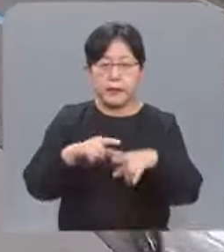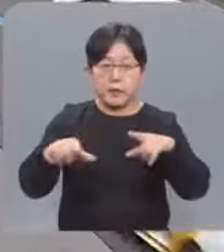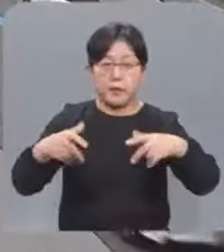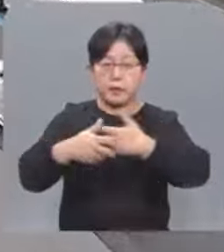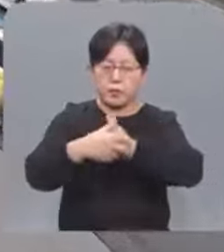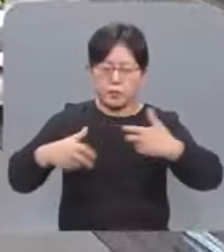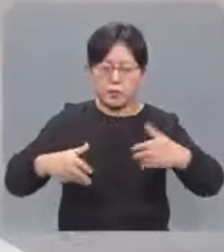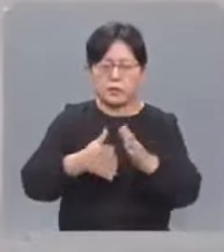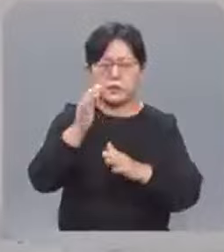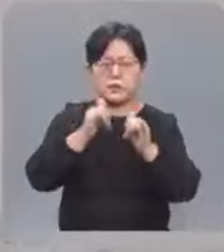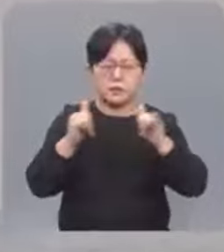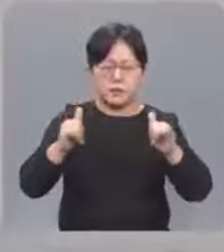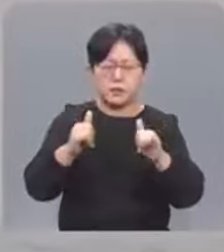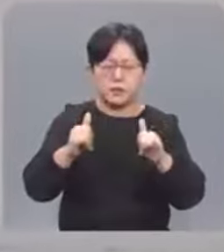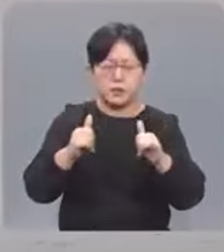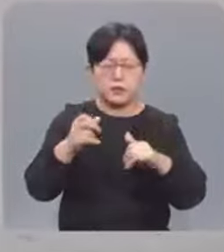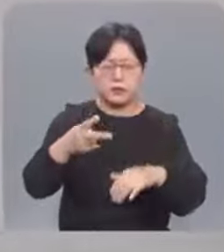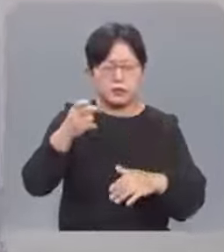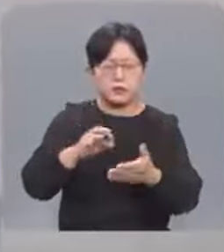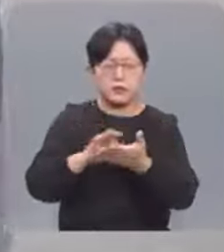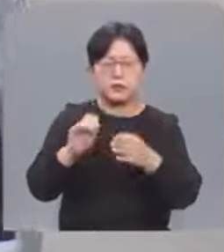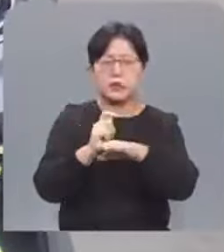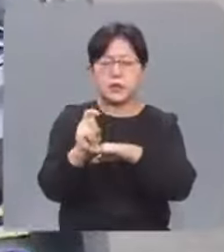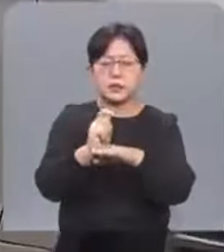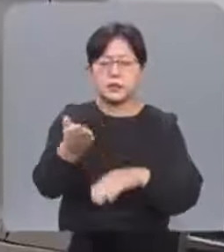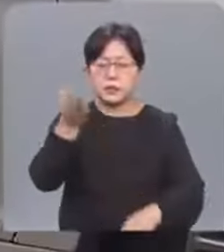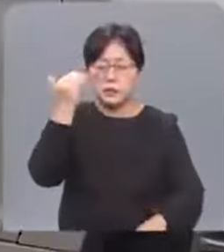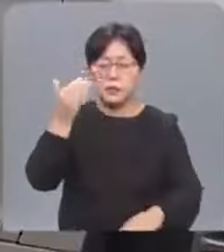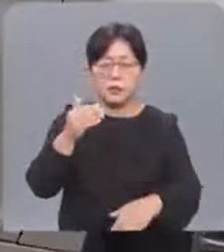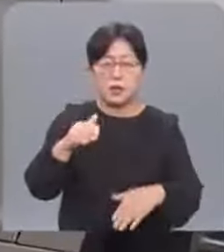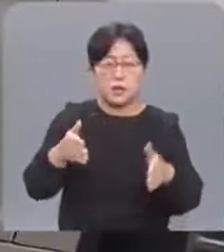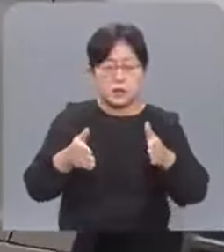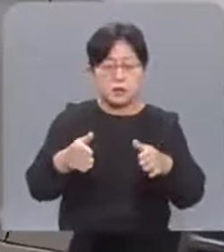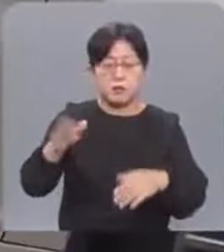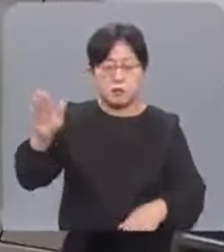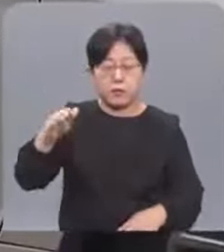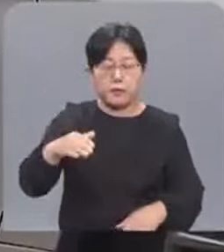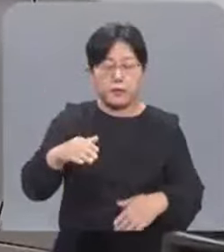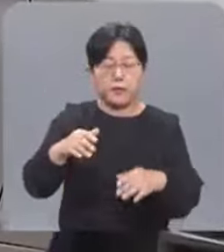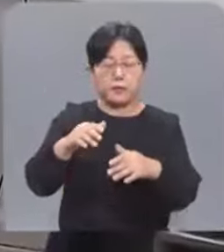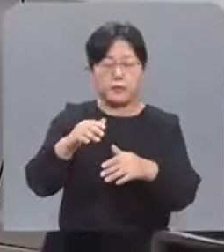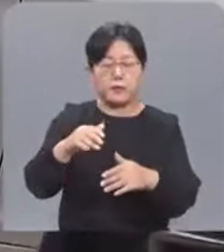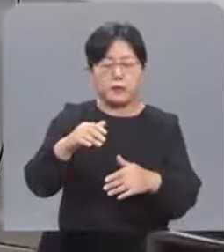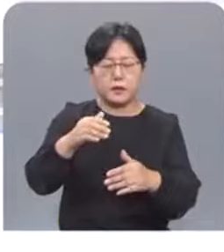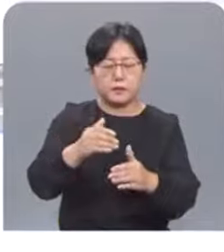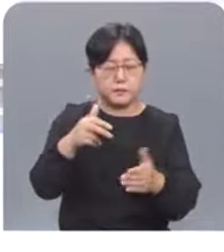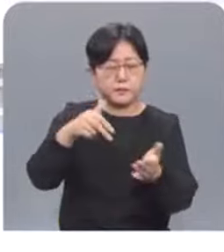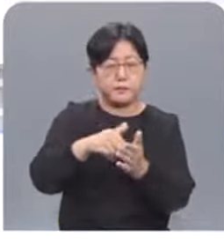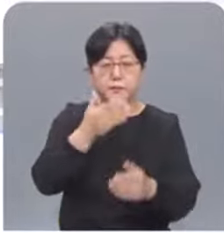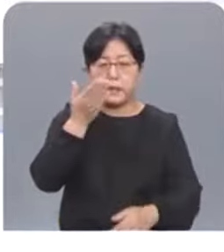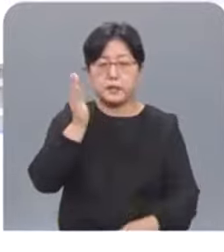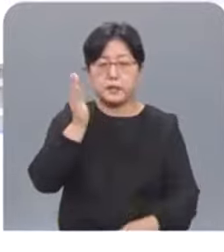대중교통과 함께 시민의 발이 되어주고 있는 택시. 예전에는 도로변에서 택시를 잡는 사람들을 종종 볼수 있었지만 최근에는